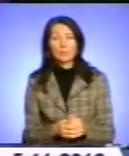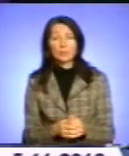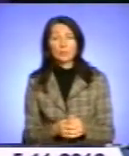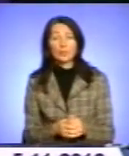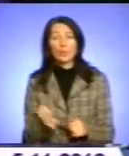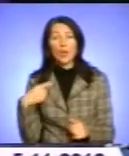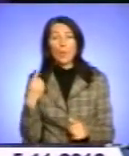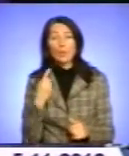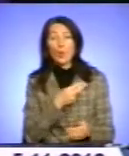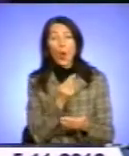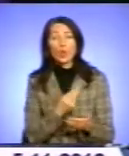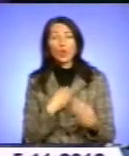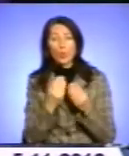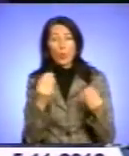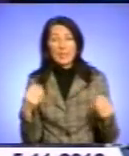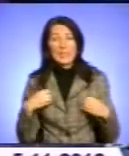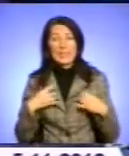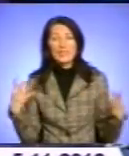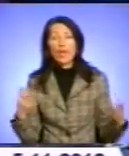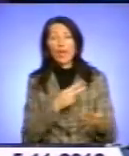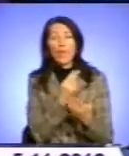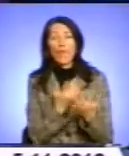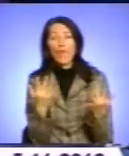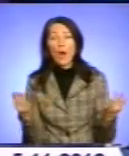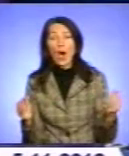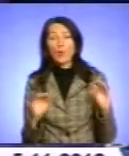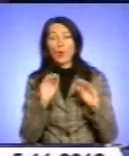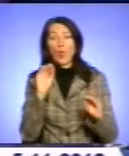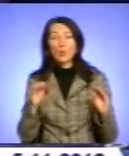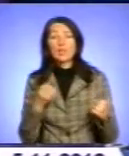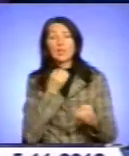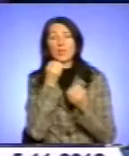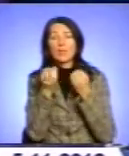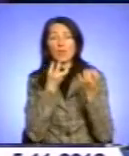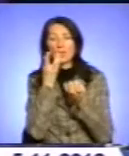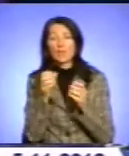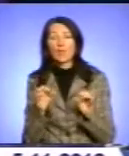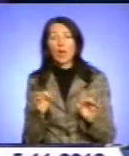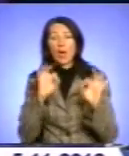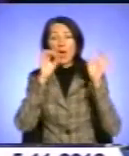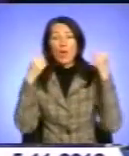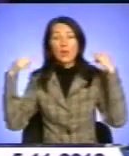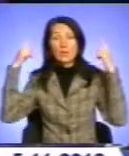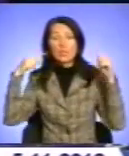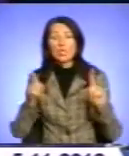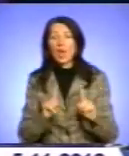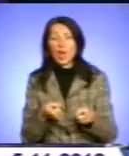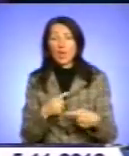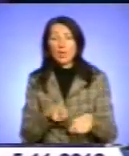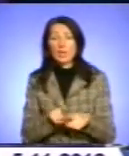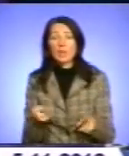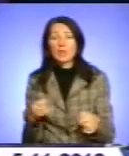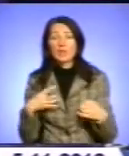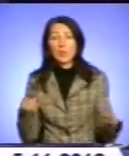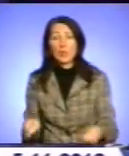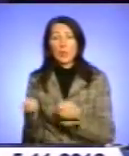В обласному художньому музеї свято фарб, композицій і квітів – фантастичних і реальних. Це свято привезла Тетяна